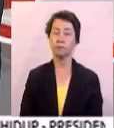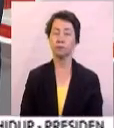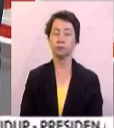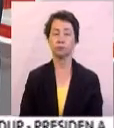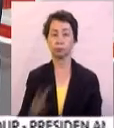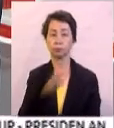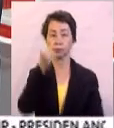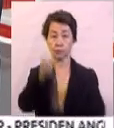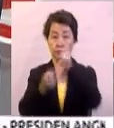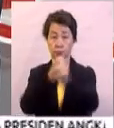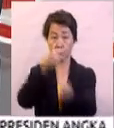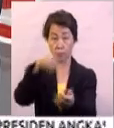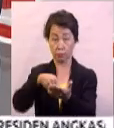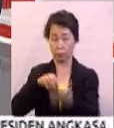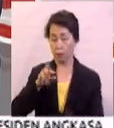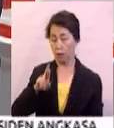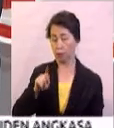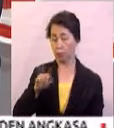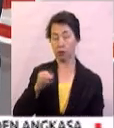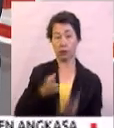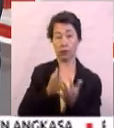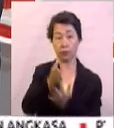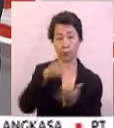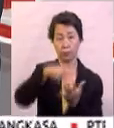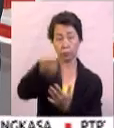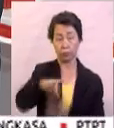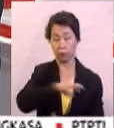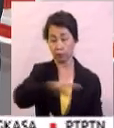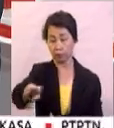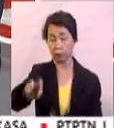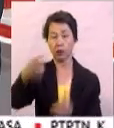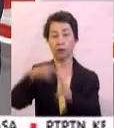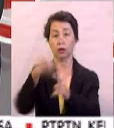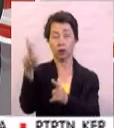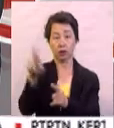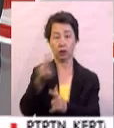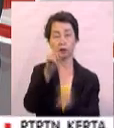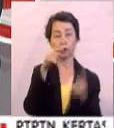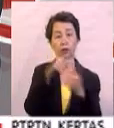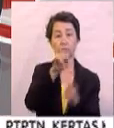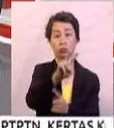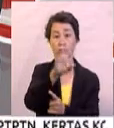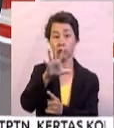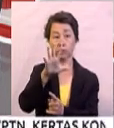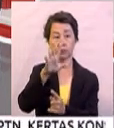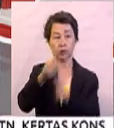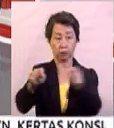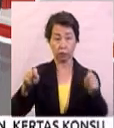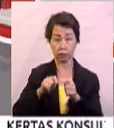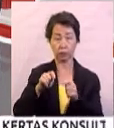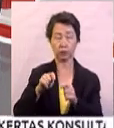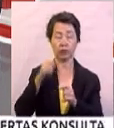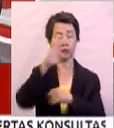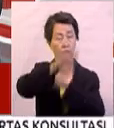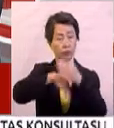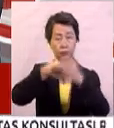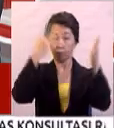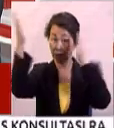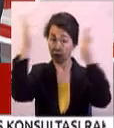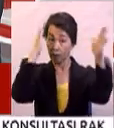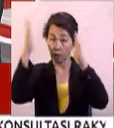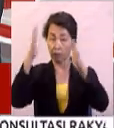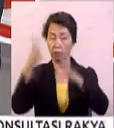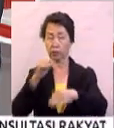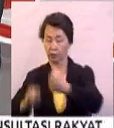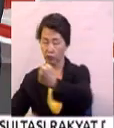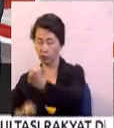Dalam pada itu, tahun ini RTM melalui program Jelajah Ramadan akan ke 25 lokasi seluruh negara. Lebih menarik, program tersebut